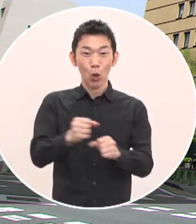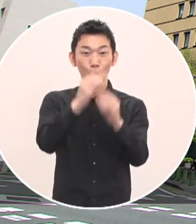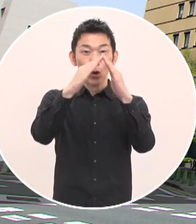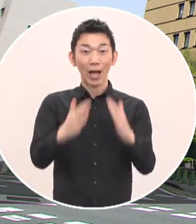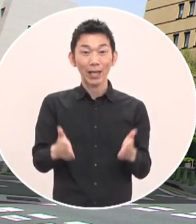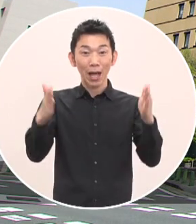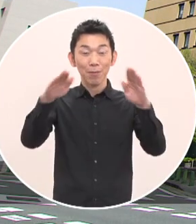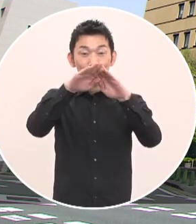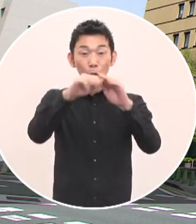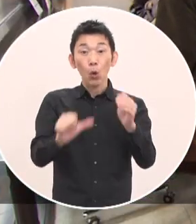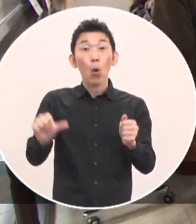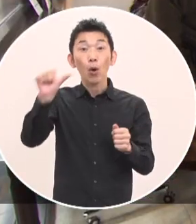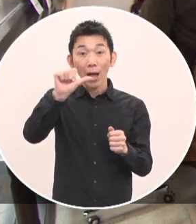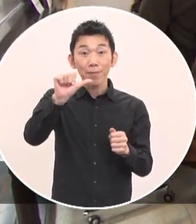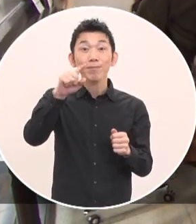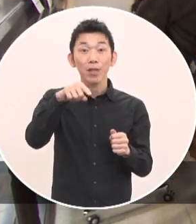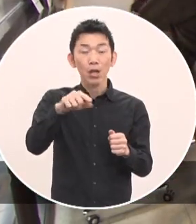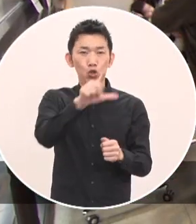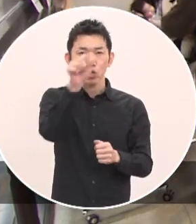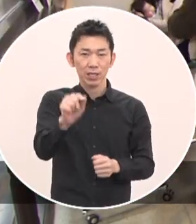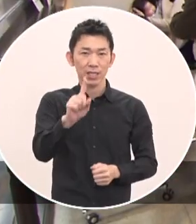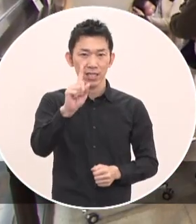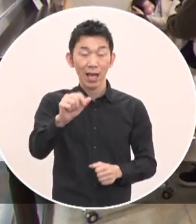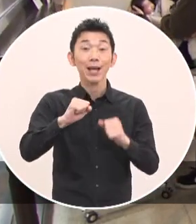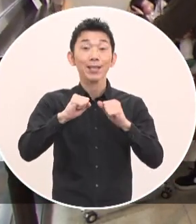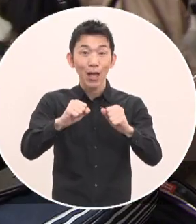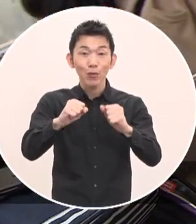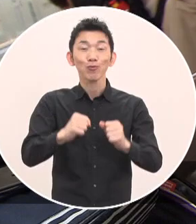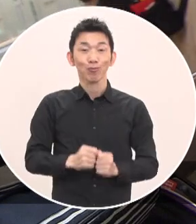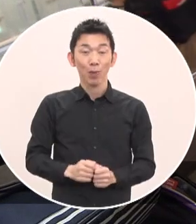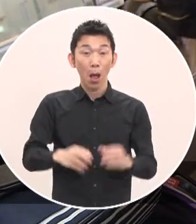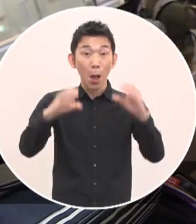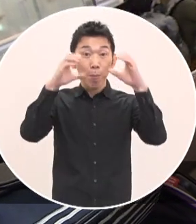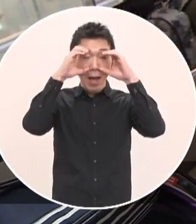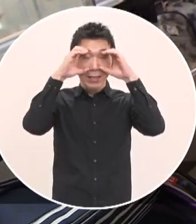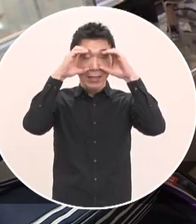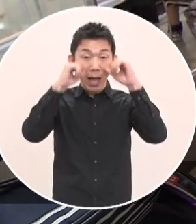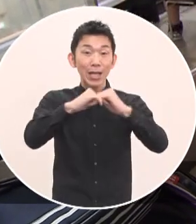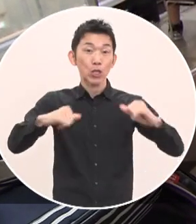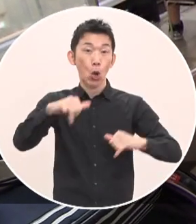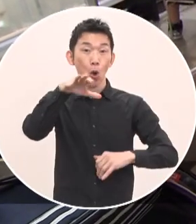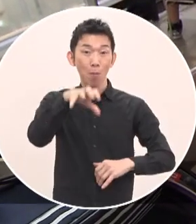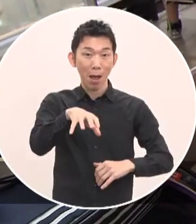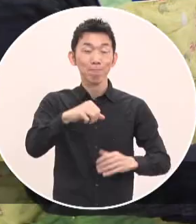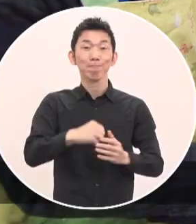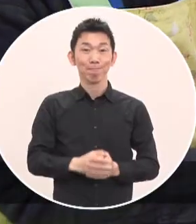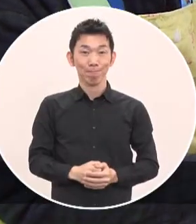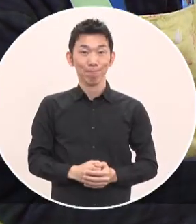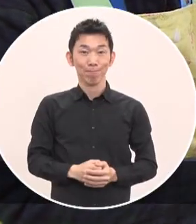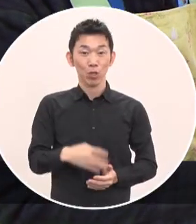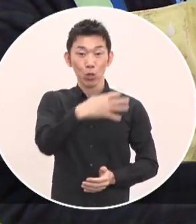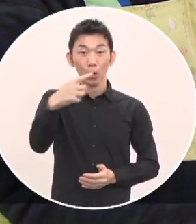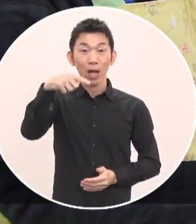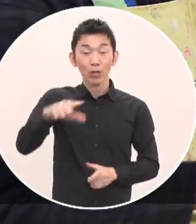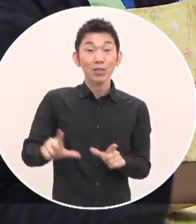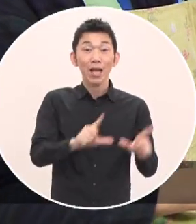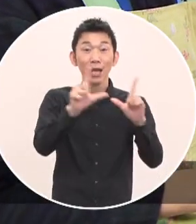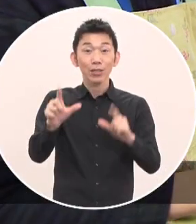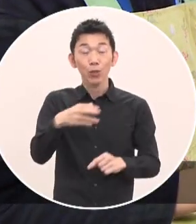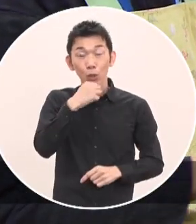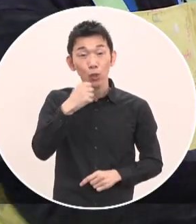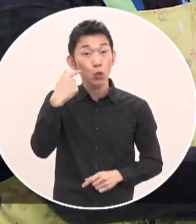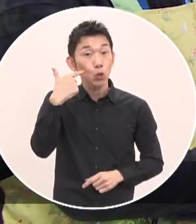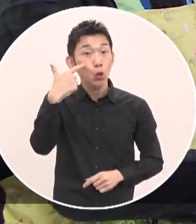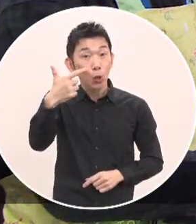総合会館5階で月に1回開催されているパンダ広場です市内に住む生後